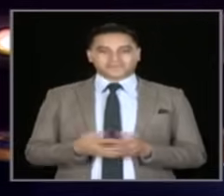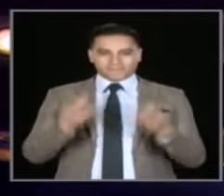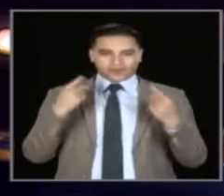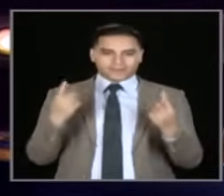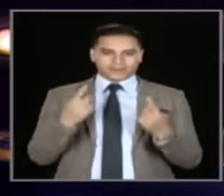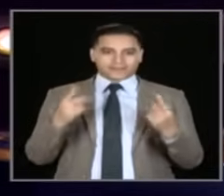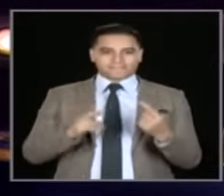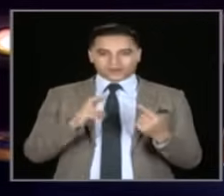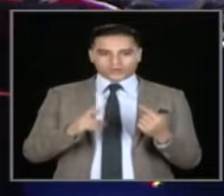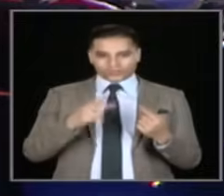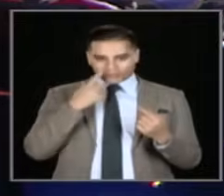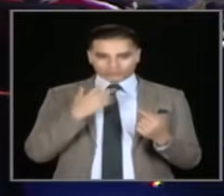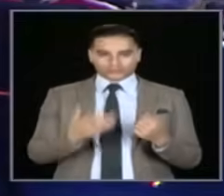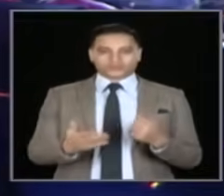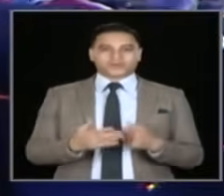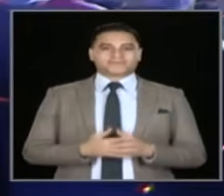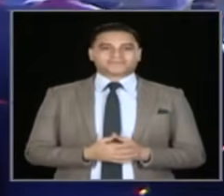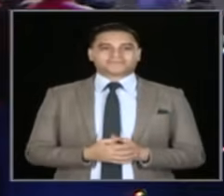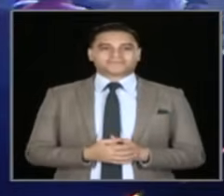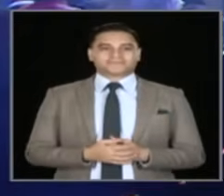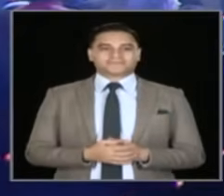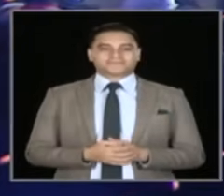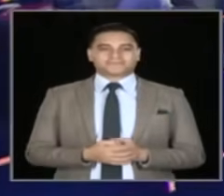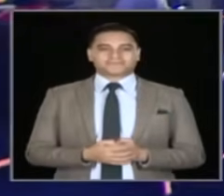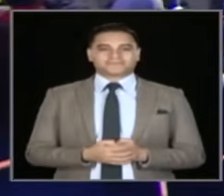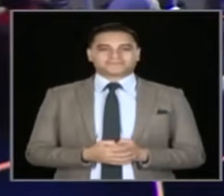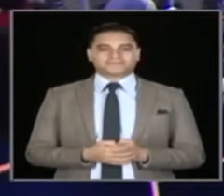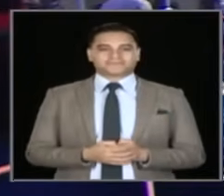معلومات عامة والسؤال هو،